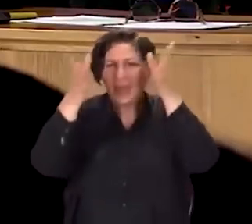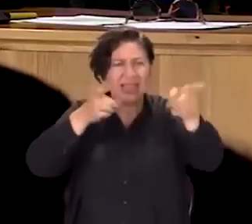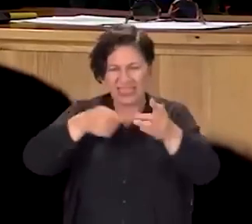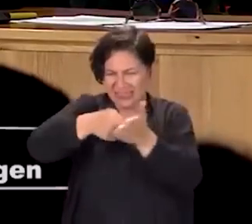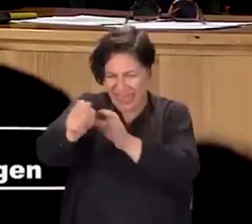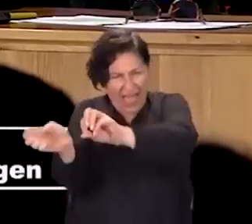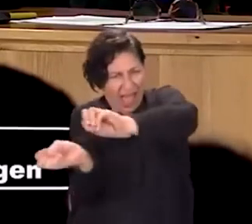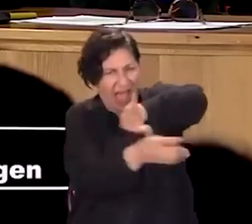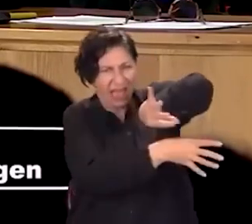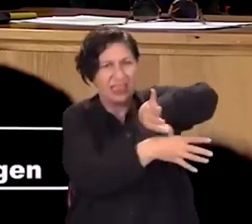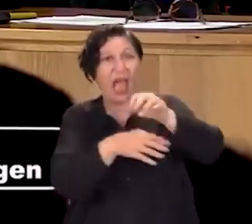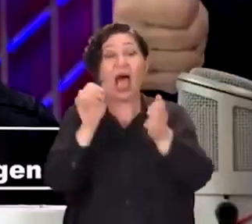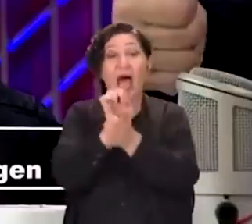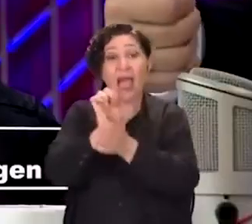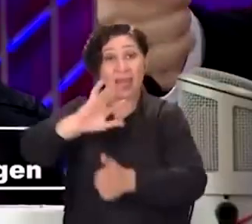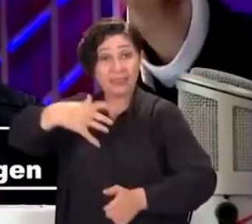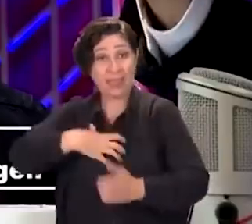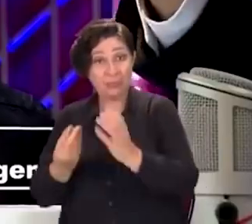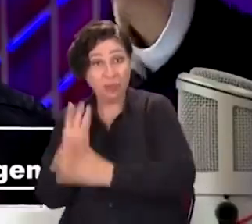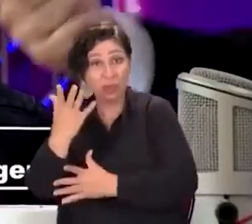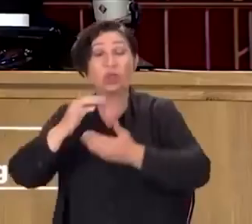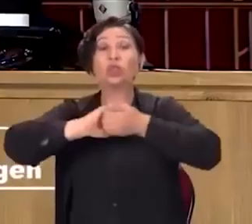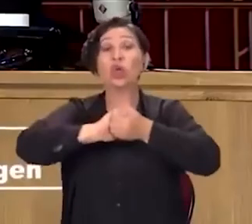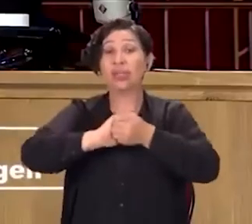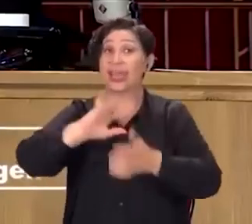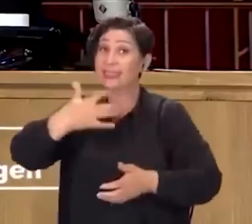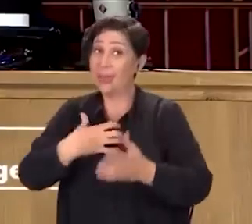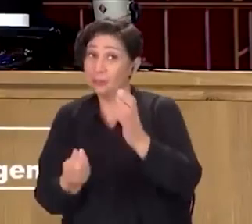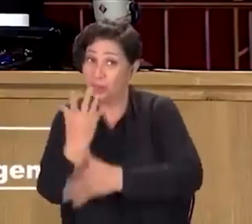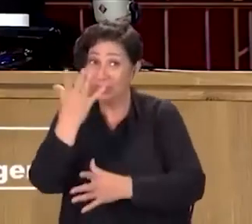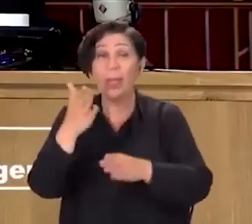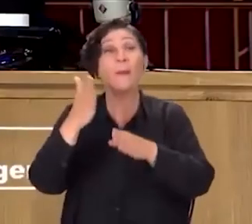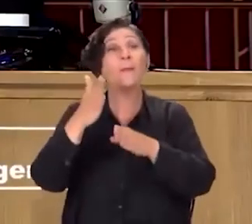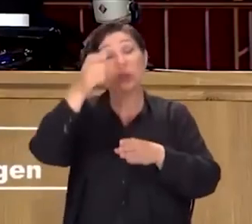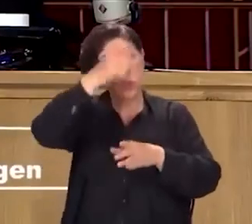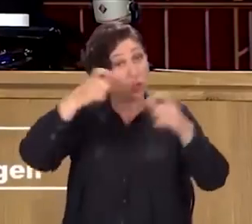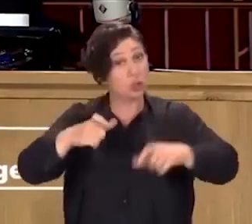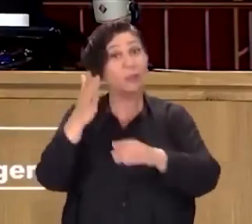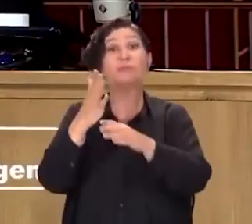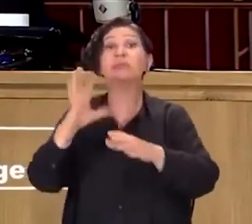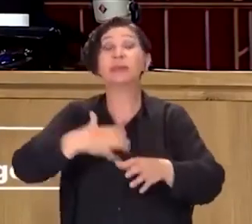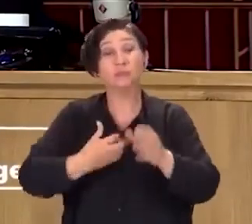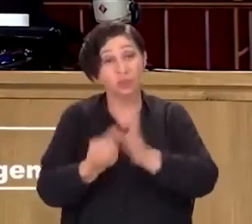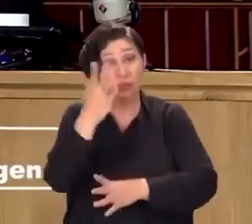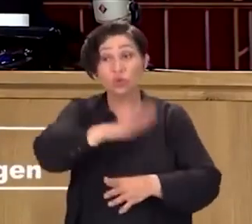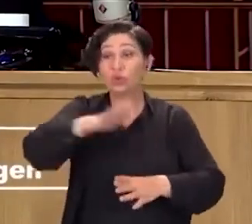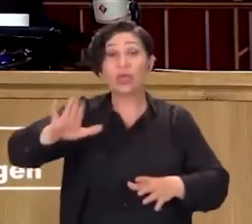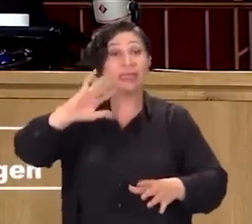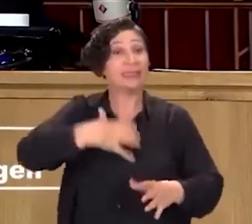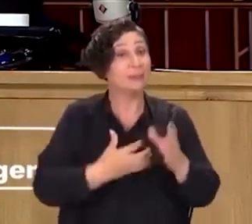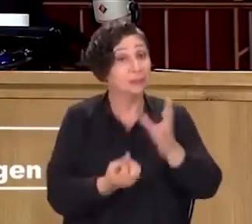aptallıkları sil at. Ailene sahip çık, dostlarına sahip çık, memleketine sahip çık, çocuklara sahip